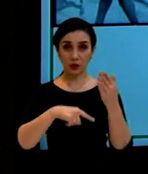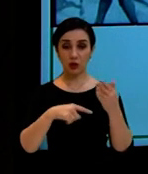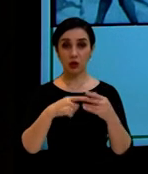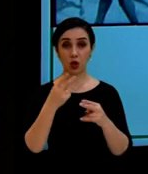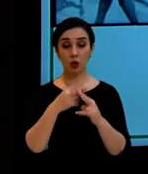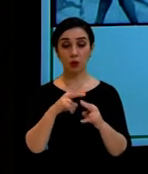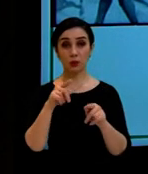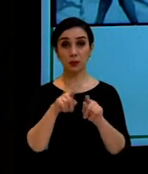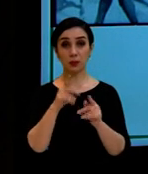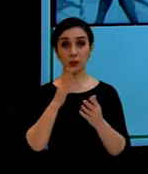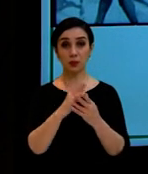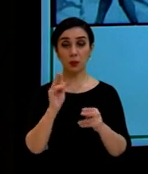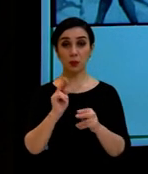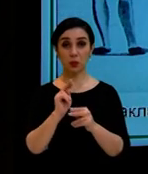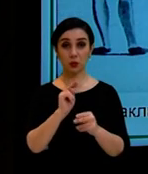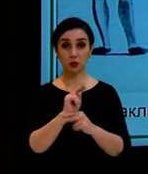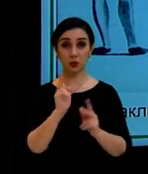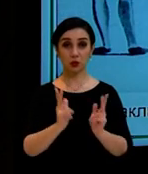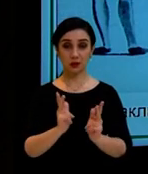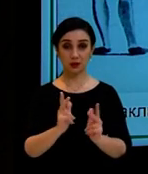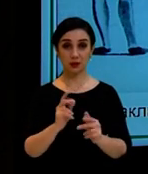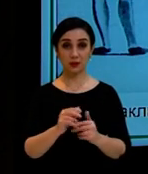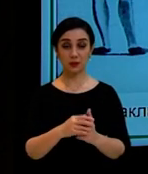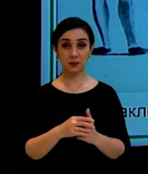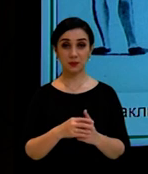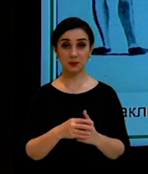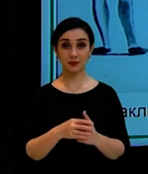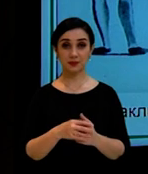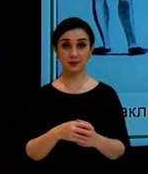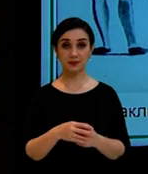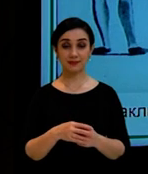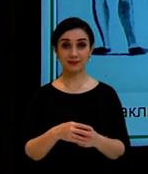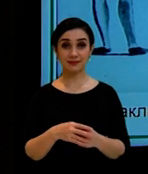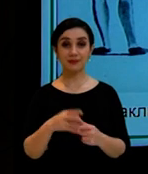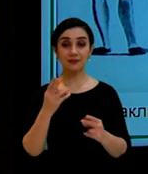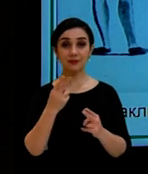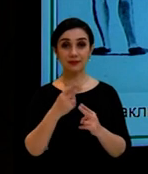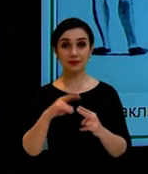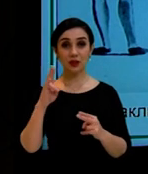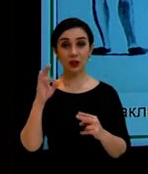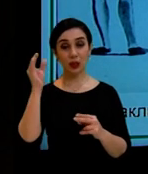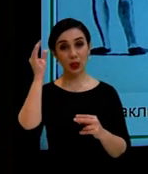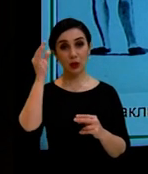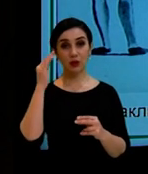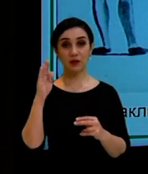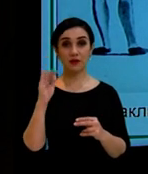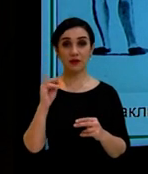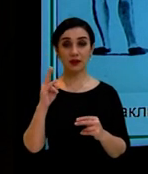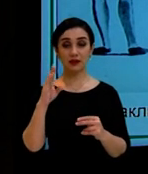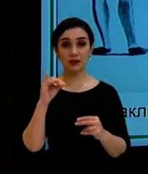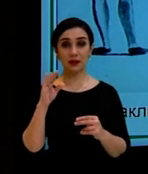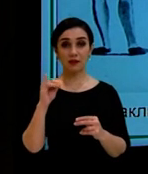проходимцы учителя так вот наука фехтования давайте сначала